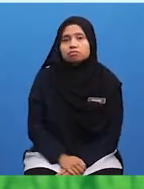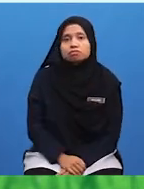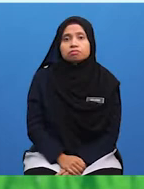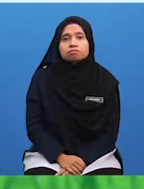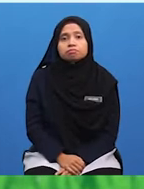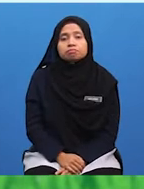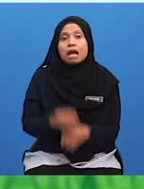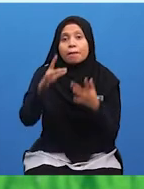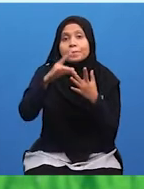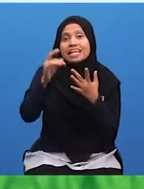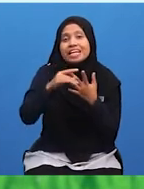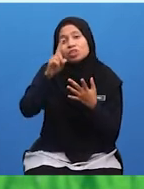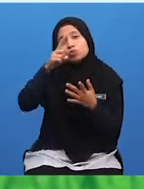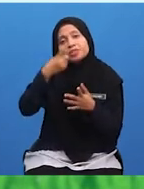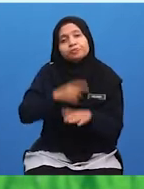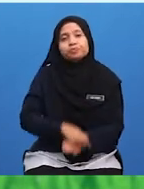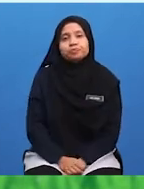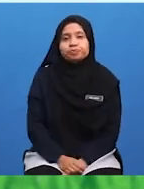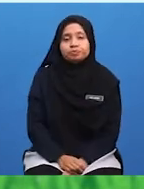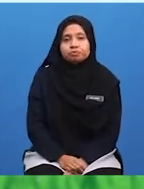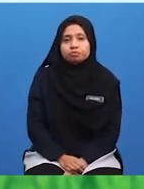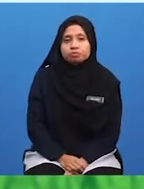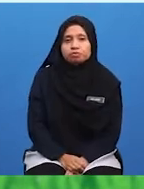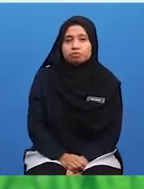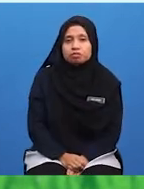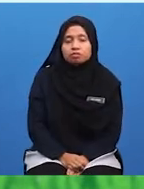atau tidak?